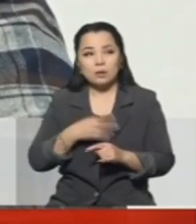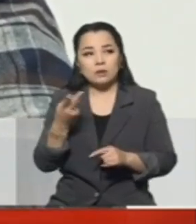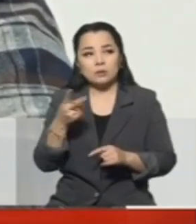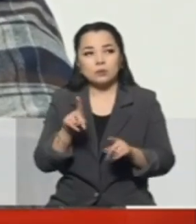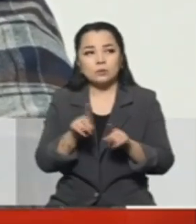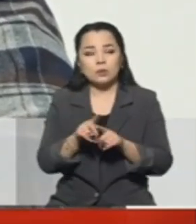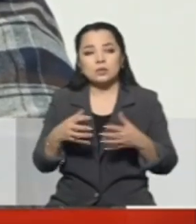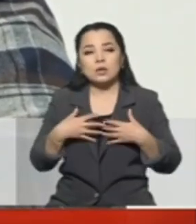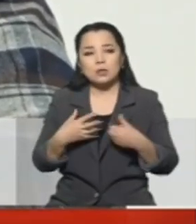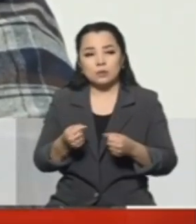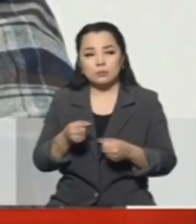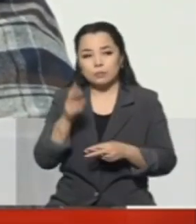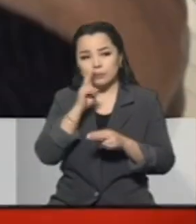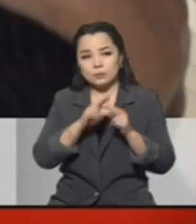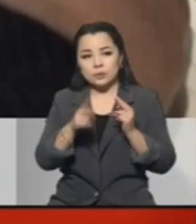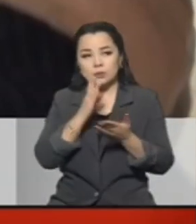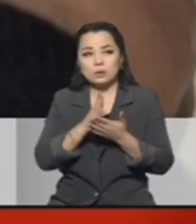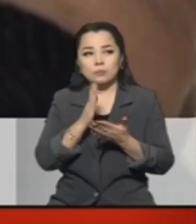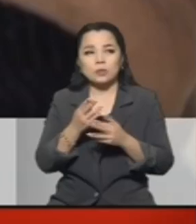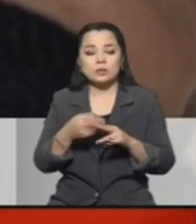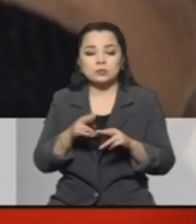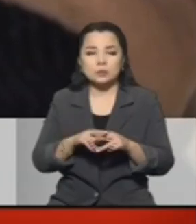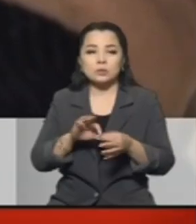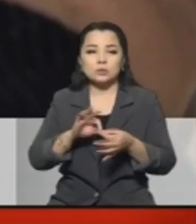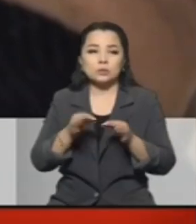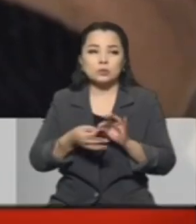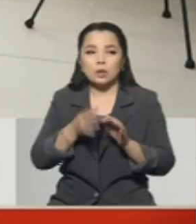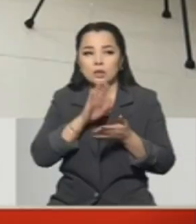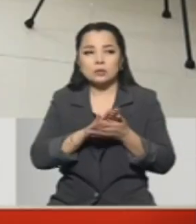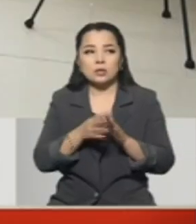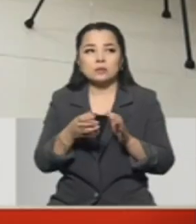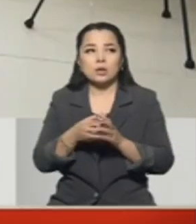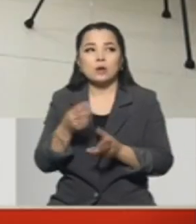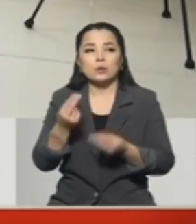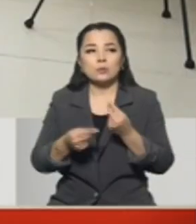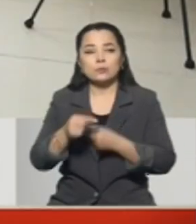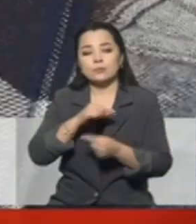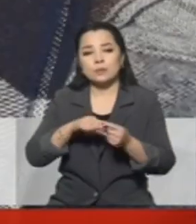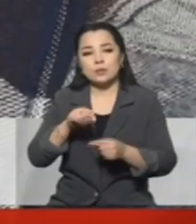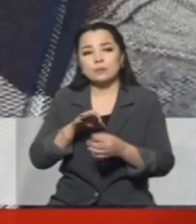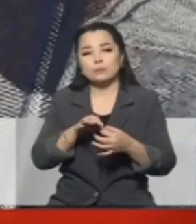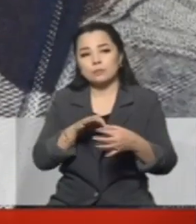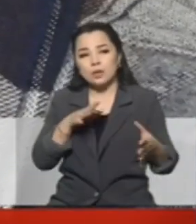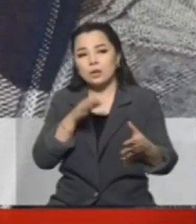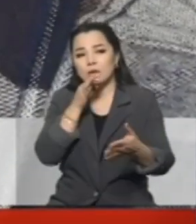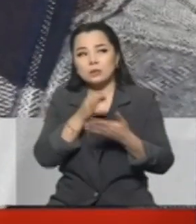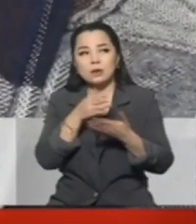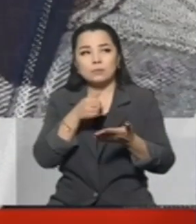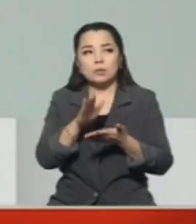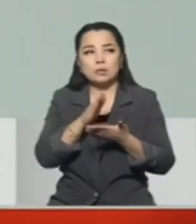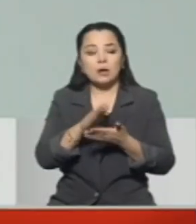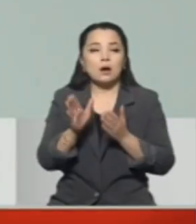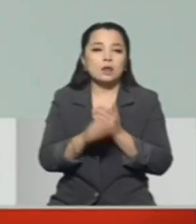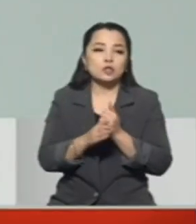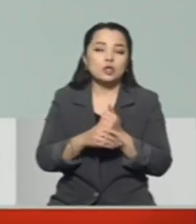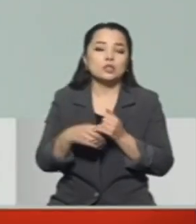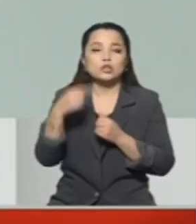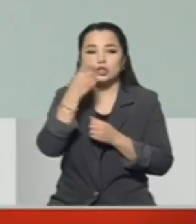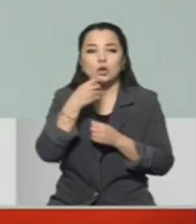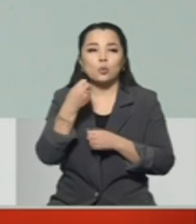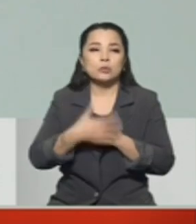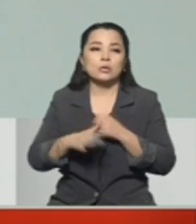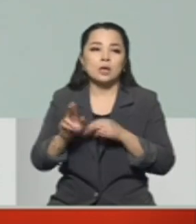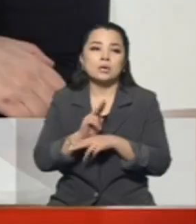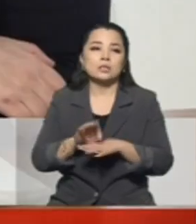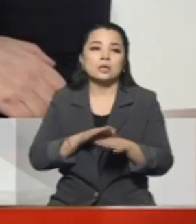де денсаулықтарынан айырылды. Осындай қиын кезеңнен кейін Ануар құмар ойыннан үзілді-көсілді бас тартқан қазір Атыраудағы жеке орталықтардың